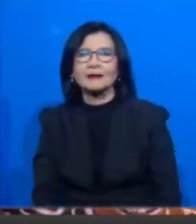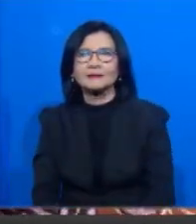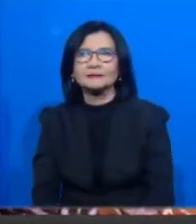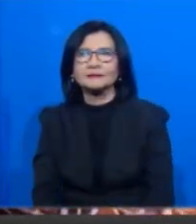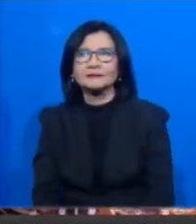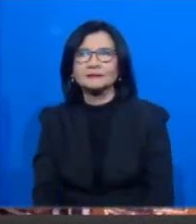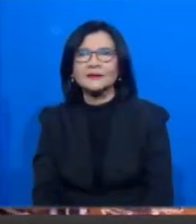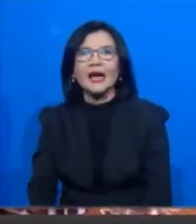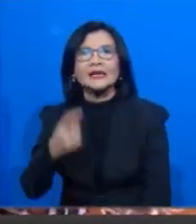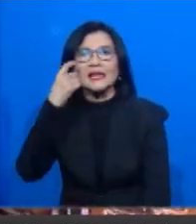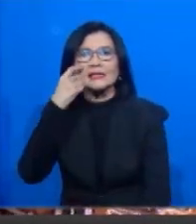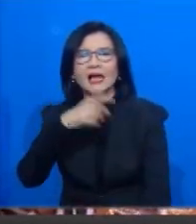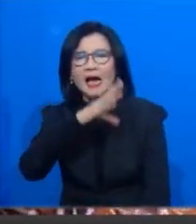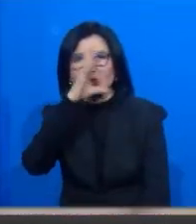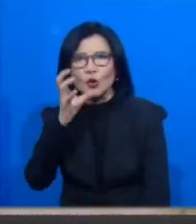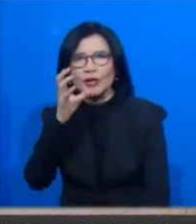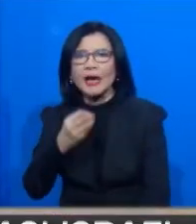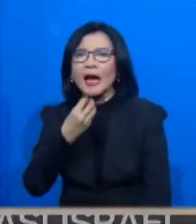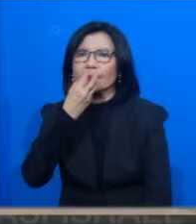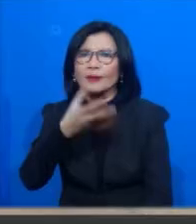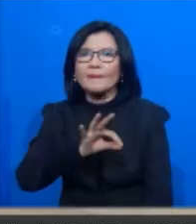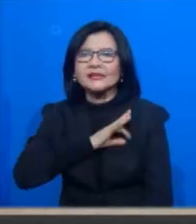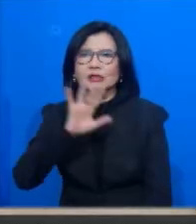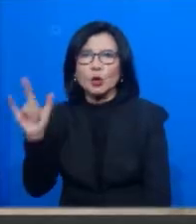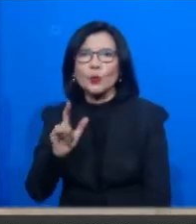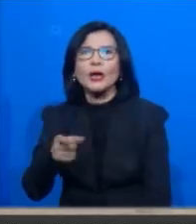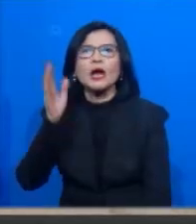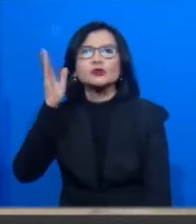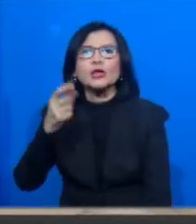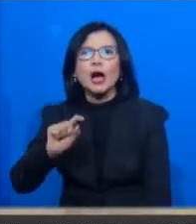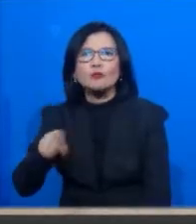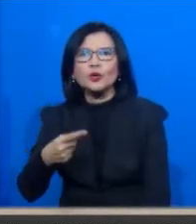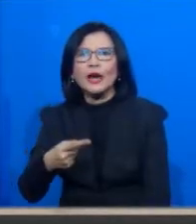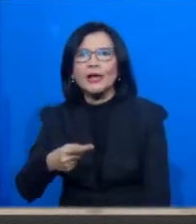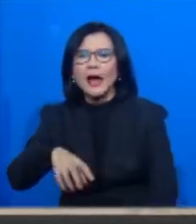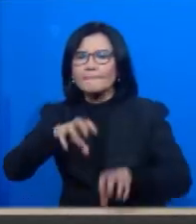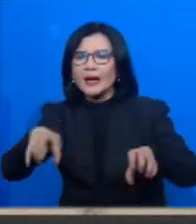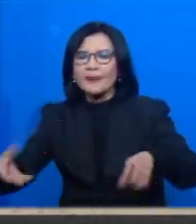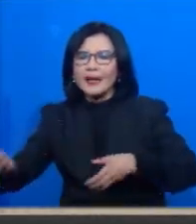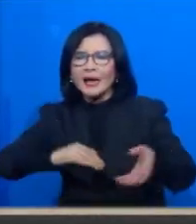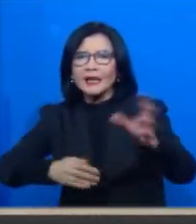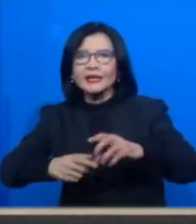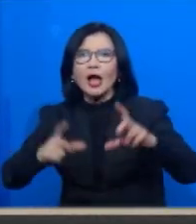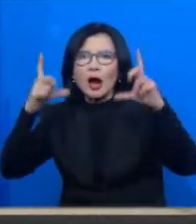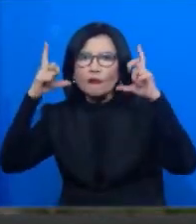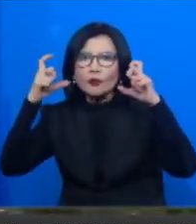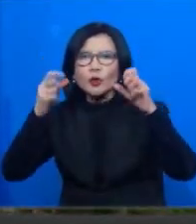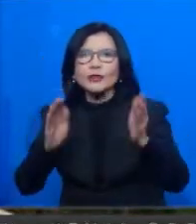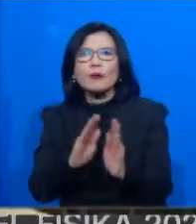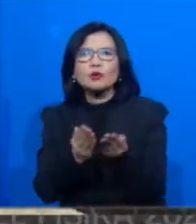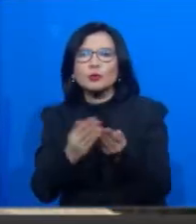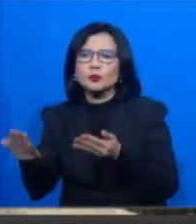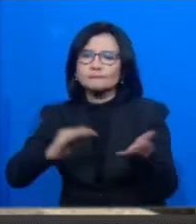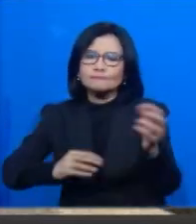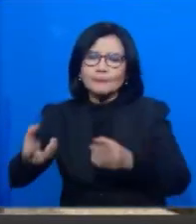Pada Selasa sore, Mensesnek Pratikno menyampaikan Presiden Joko Widodo sudah mulai mengemasi barang pribadinya, seperti foto dan buku-buku.